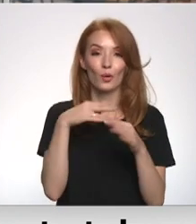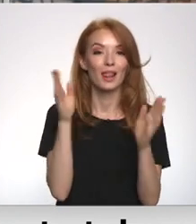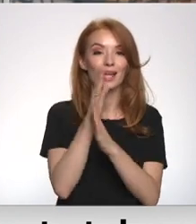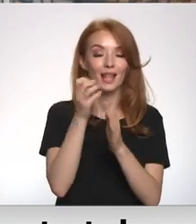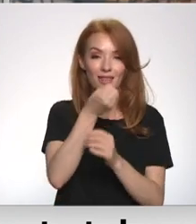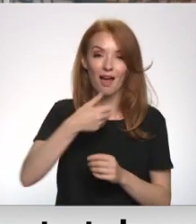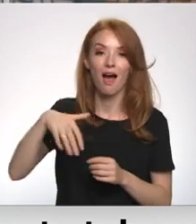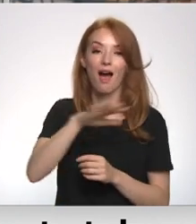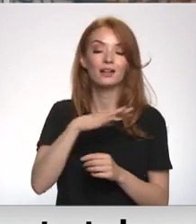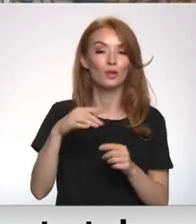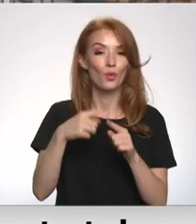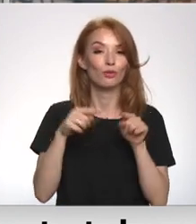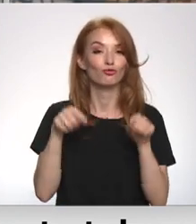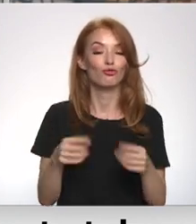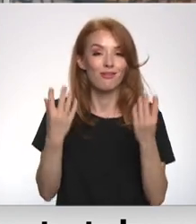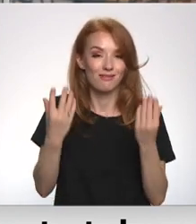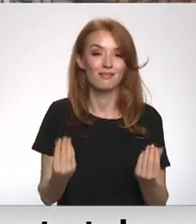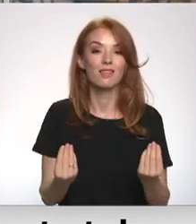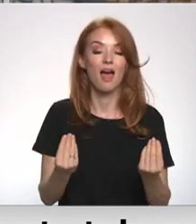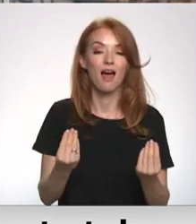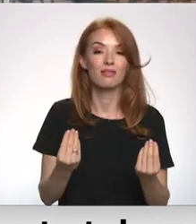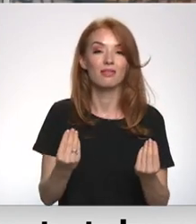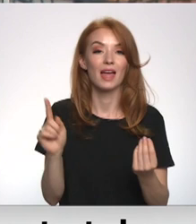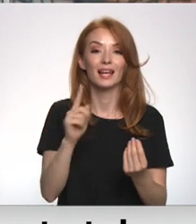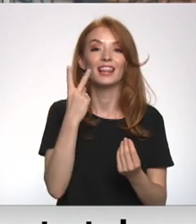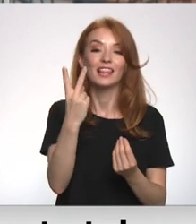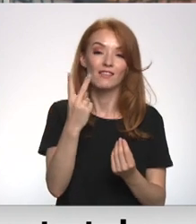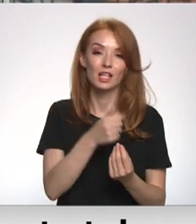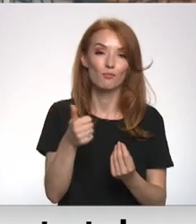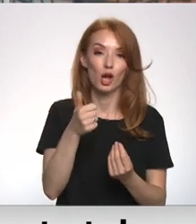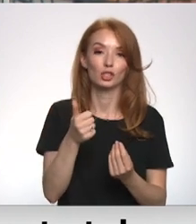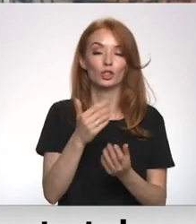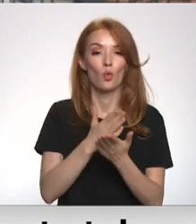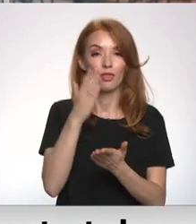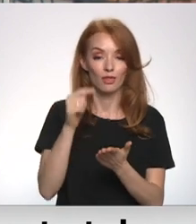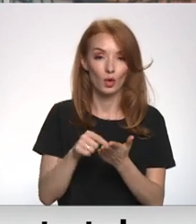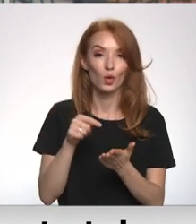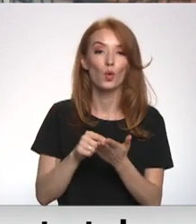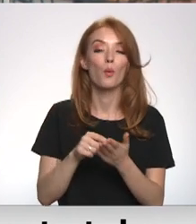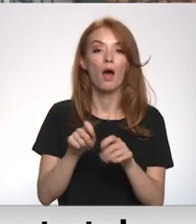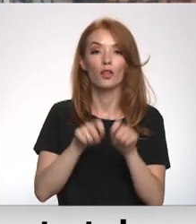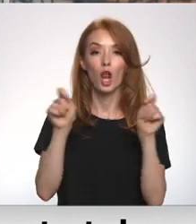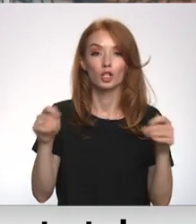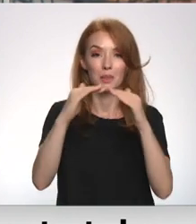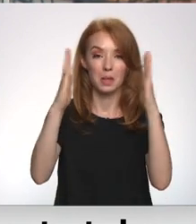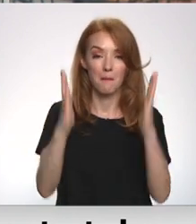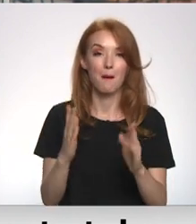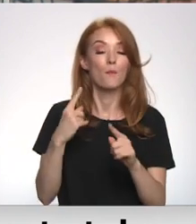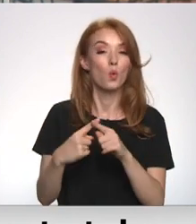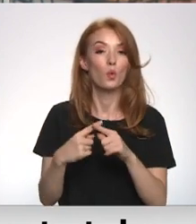likteņdārzā. Tad šajā dienā likteņdārzā ir divi nozīmīgi notikumi, saiet nama atklāšana un arī tūlīt būs